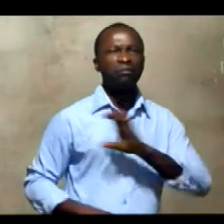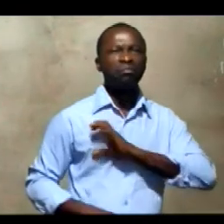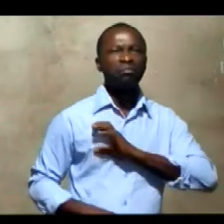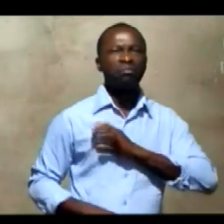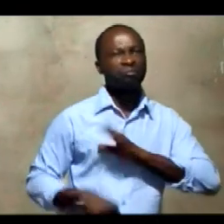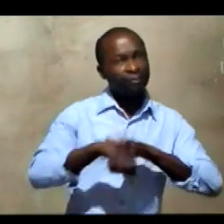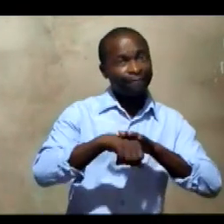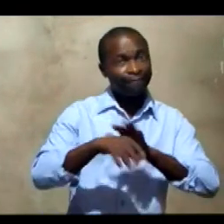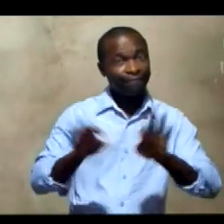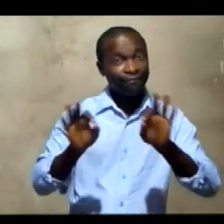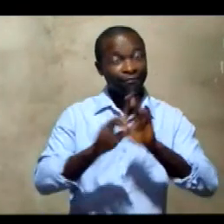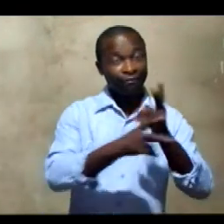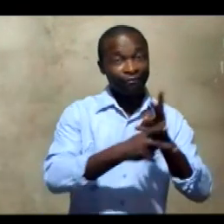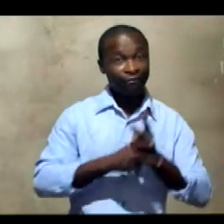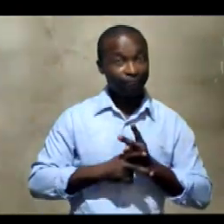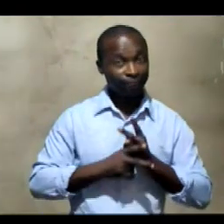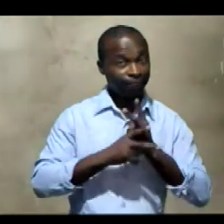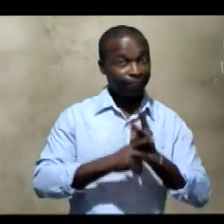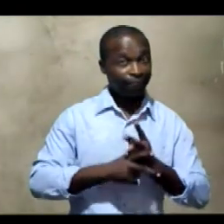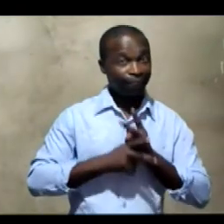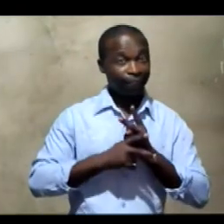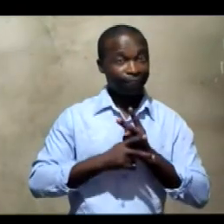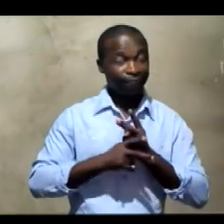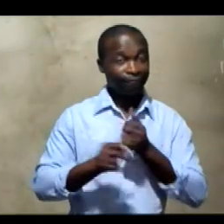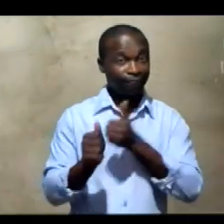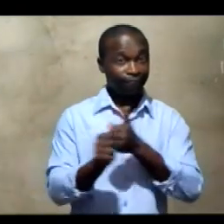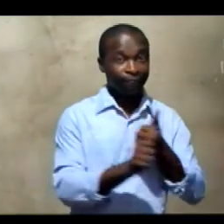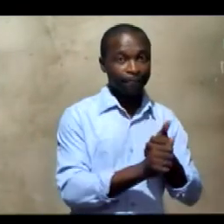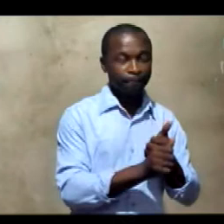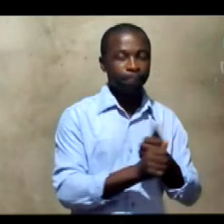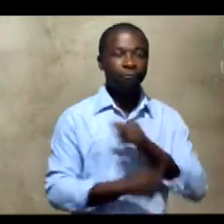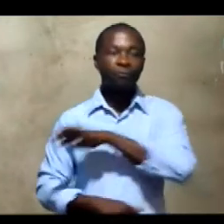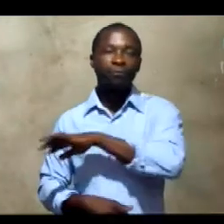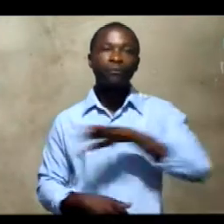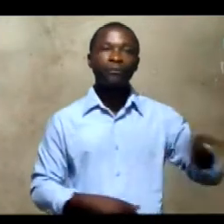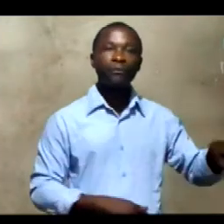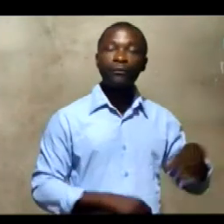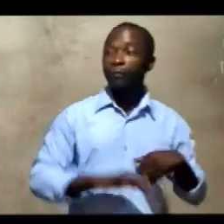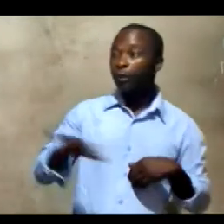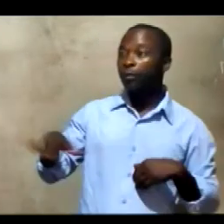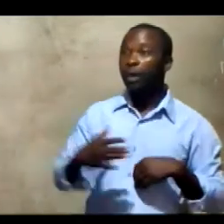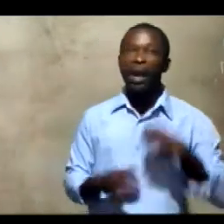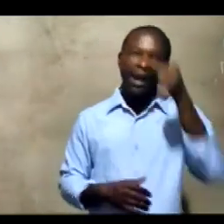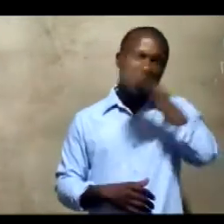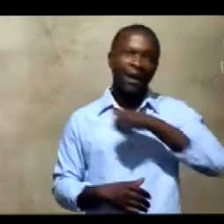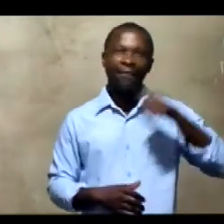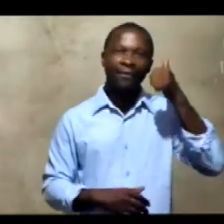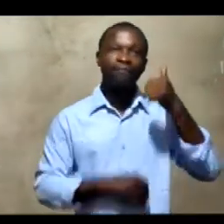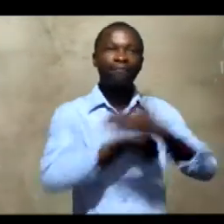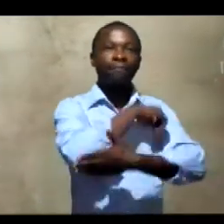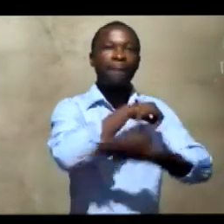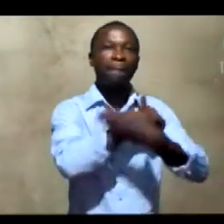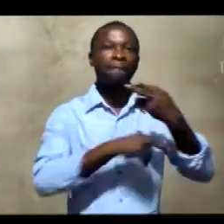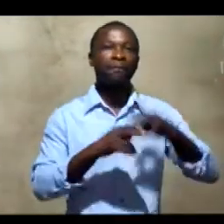des fêtes de fin d'année. La révolution soudanaise célébrera en décembre 2019 son premier